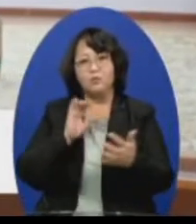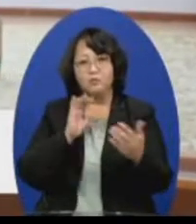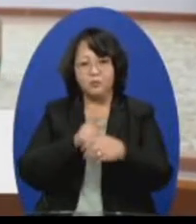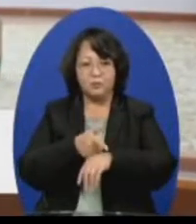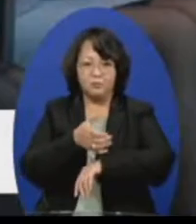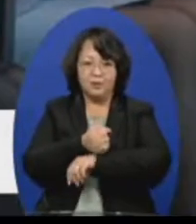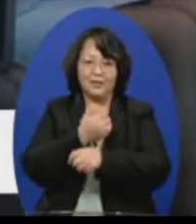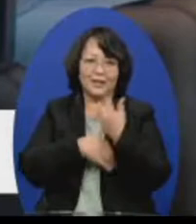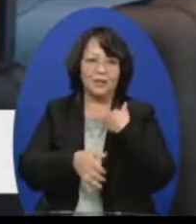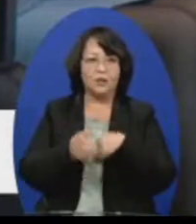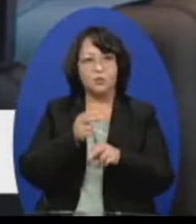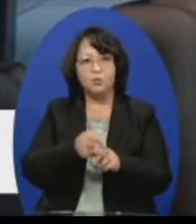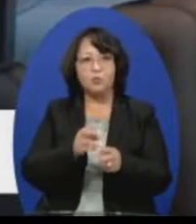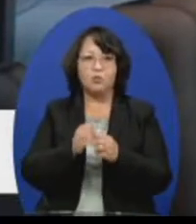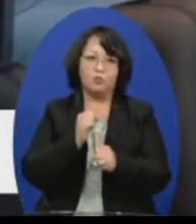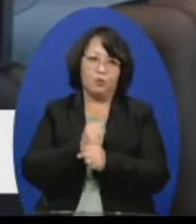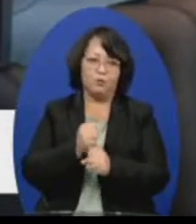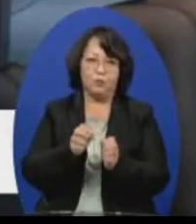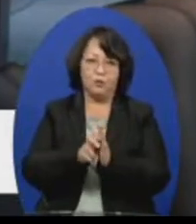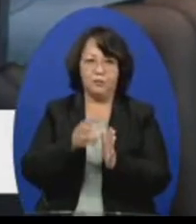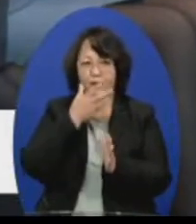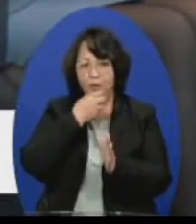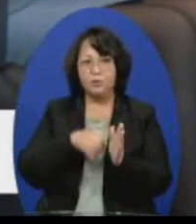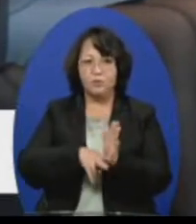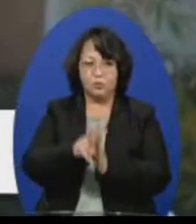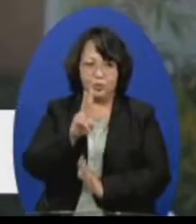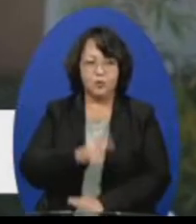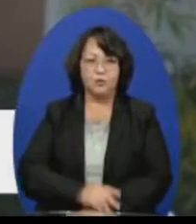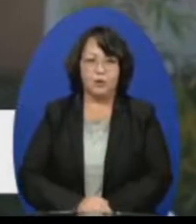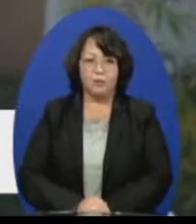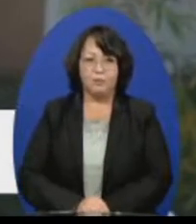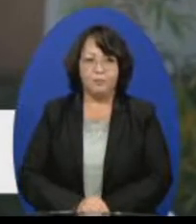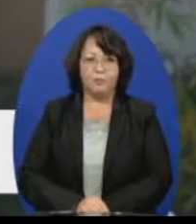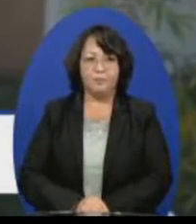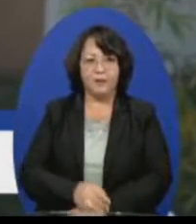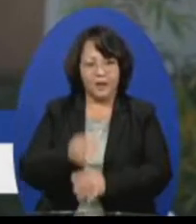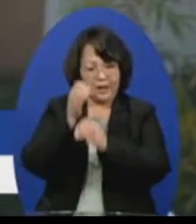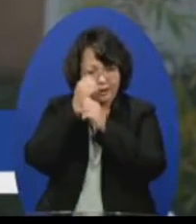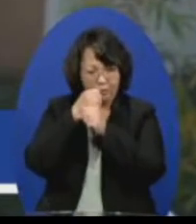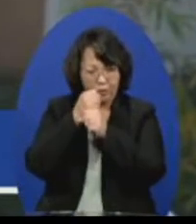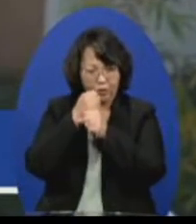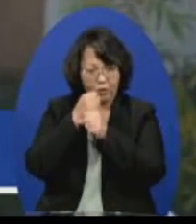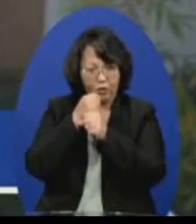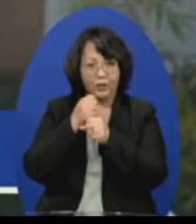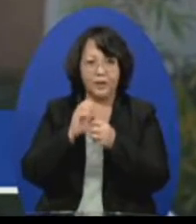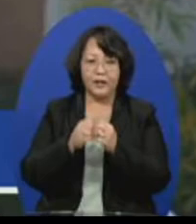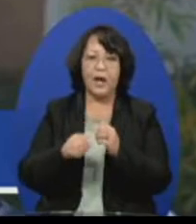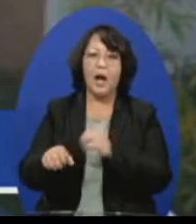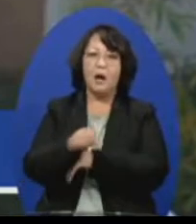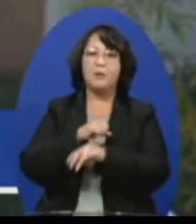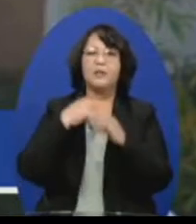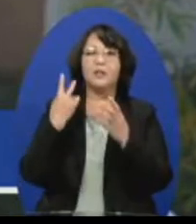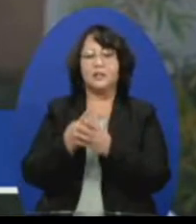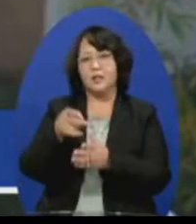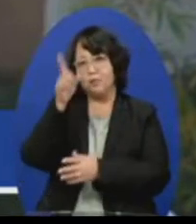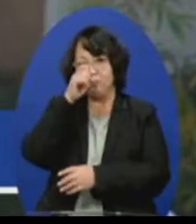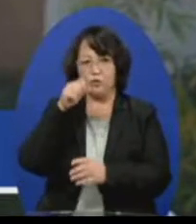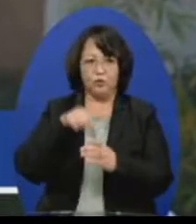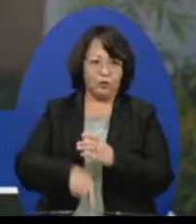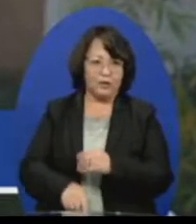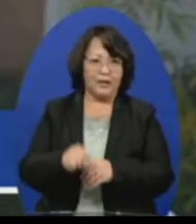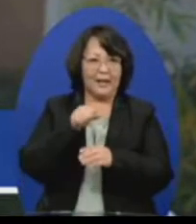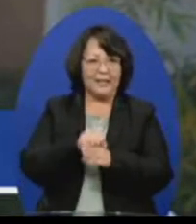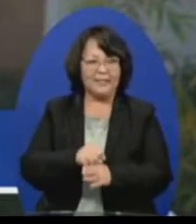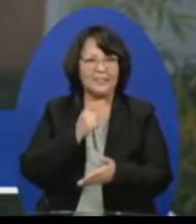яаралтай тусламж үйлчилгээ хүргэж ажиллах боломж үүрдэж байна. Лабораторийн шинжилгээг бол аймгийн нэгдсэн эмнэлэгдэр ачаал